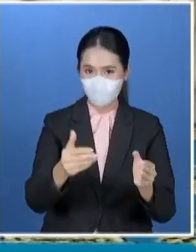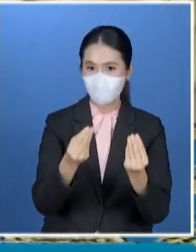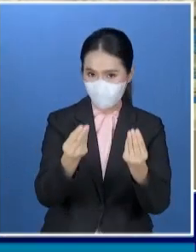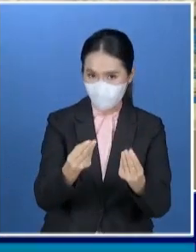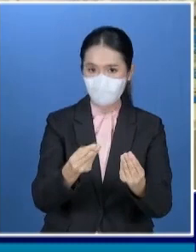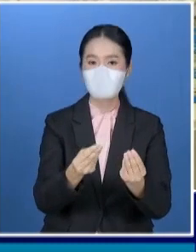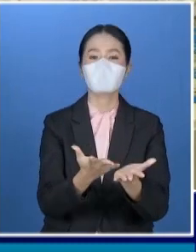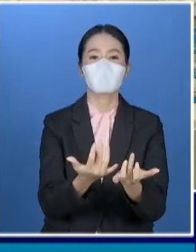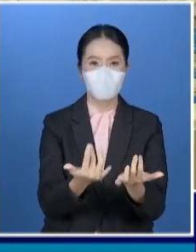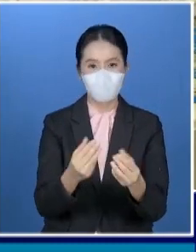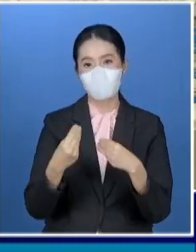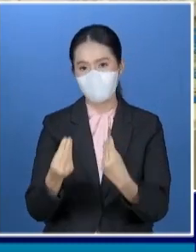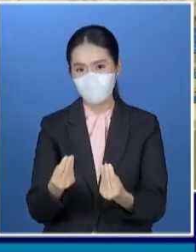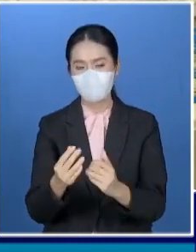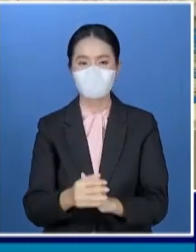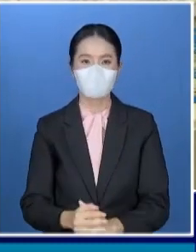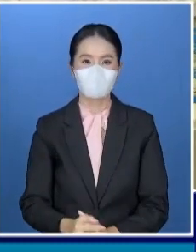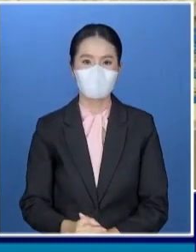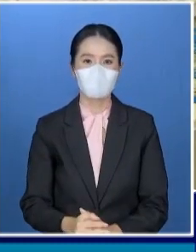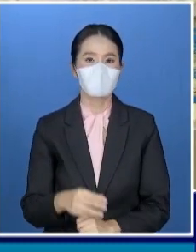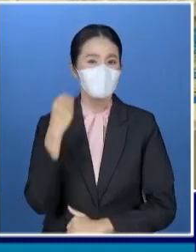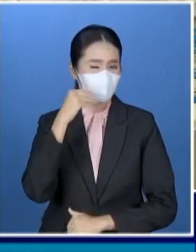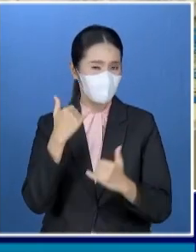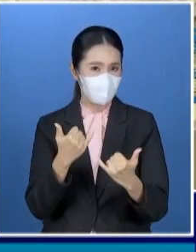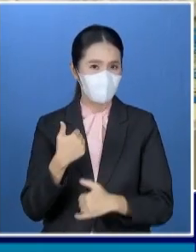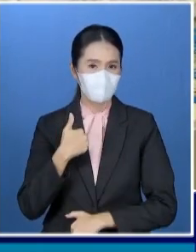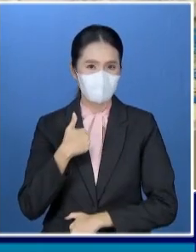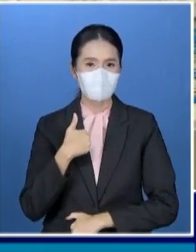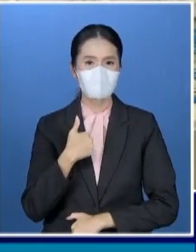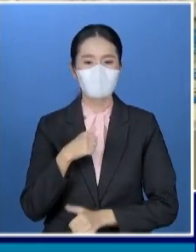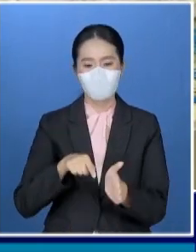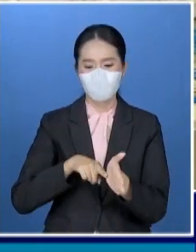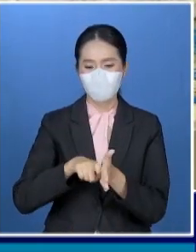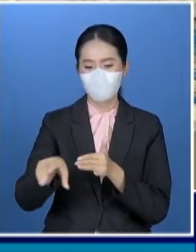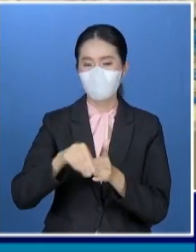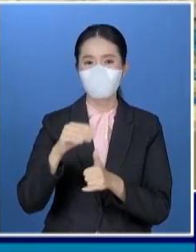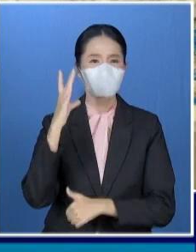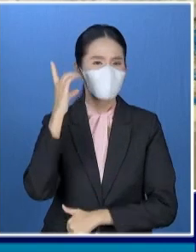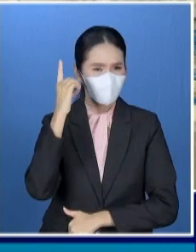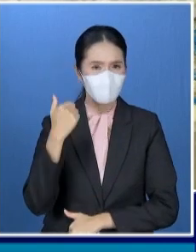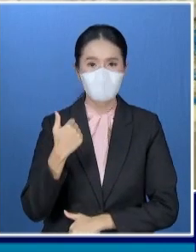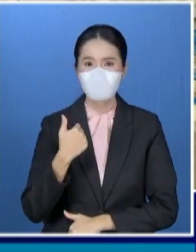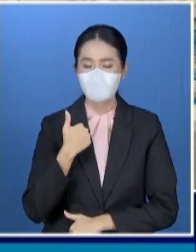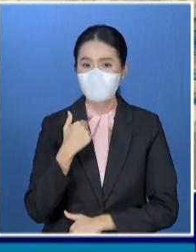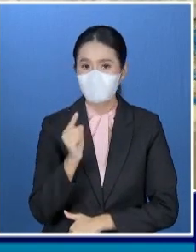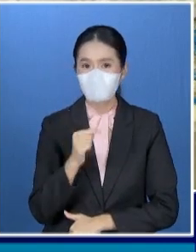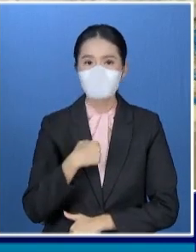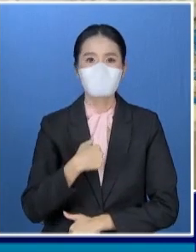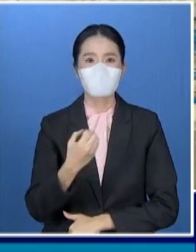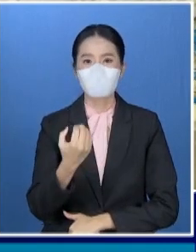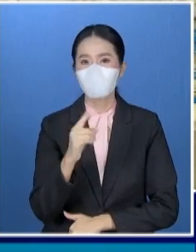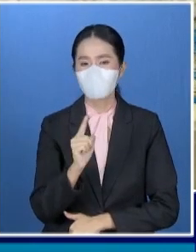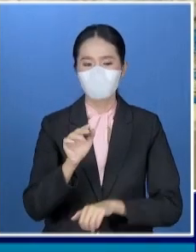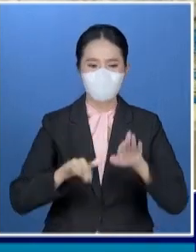บริหารทรัพยากรรอนะคะทุกวันนี้ค่ะตอนนี้ยอดปัจจุบันนี้เมื่อวานที่เจ้าหน้าที่รายงานม